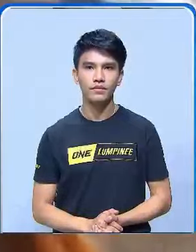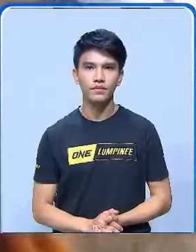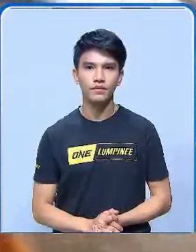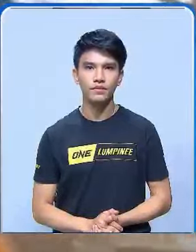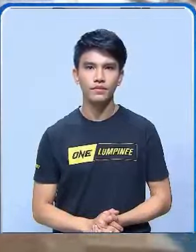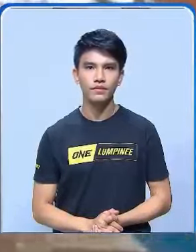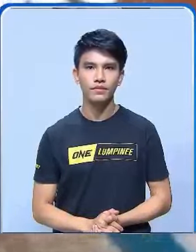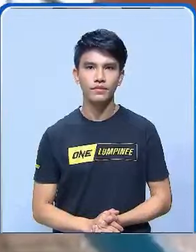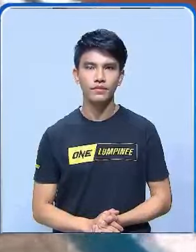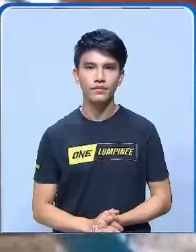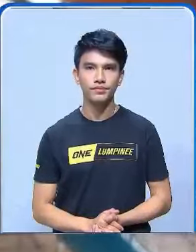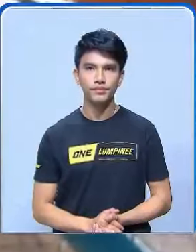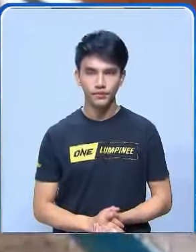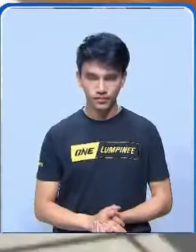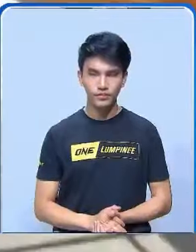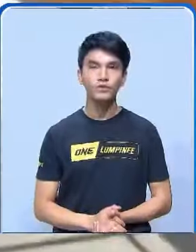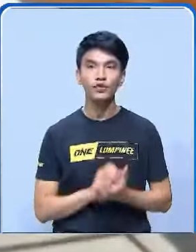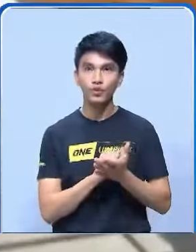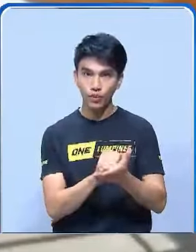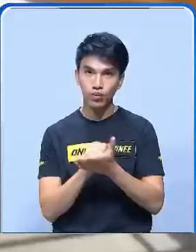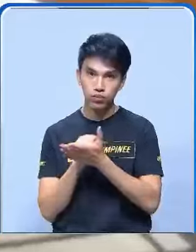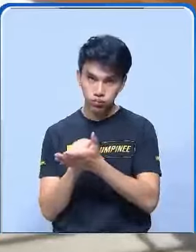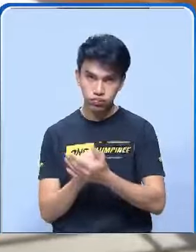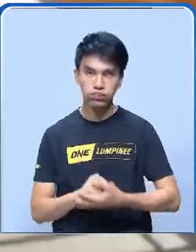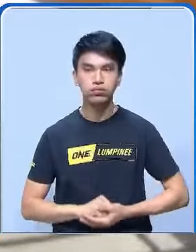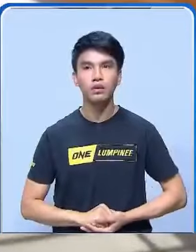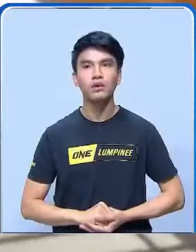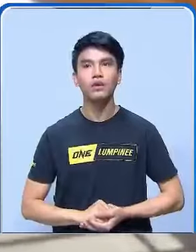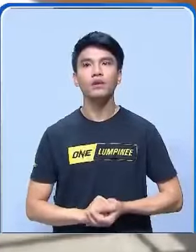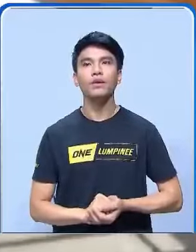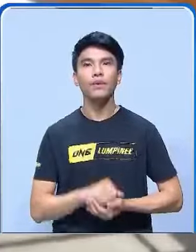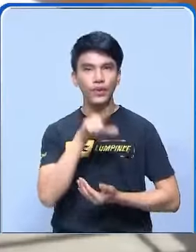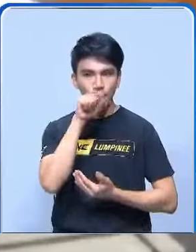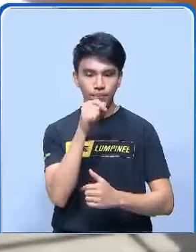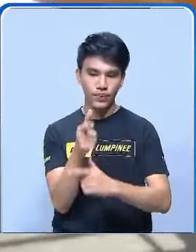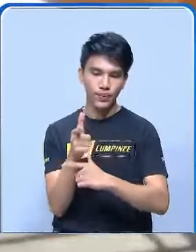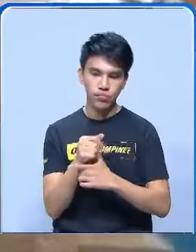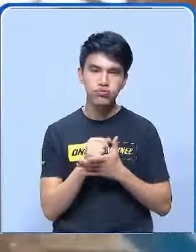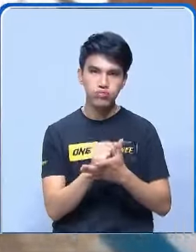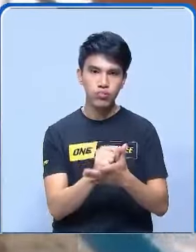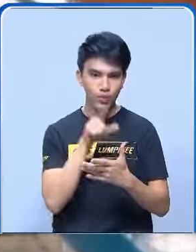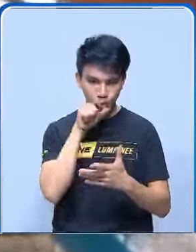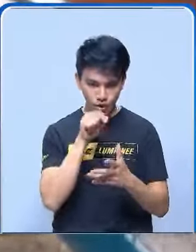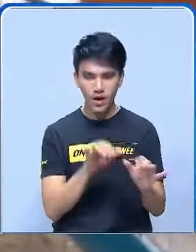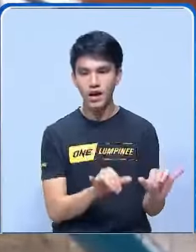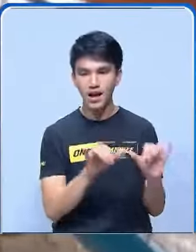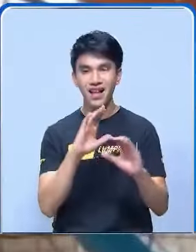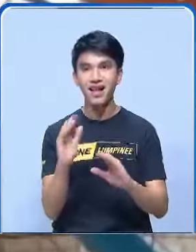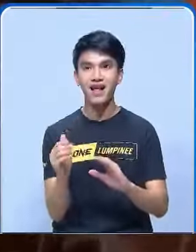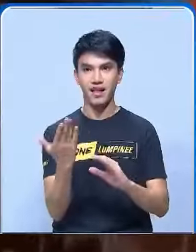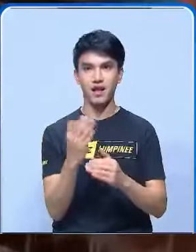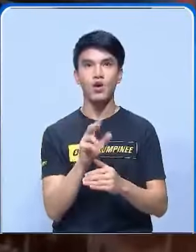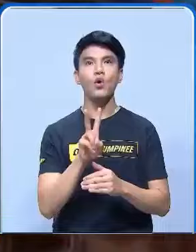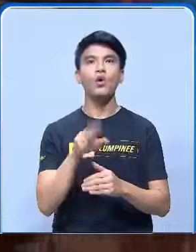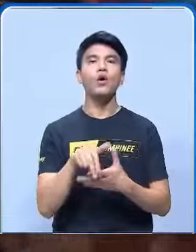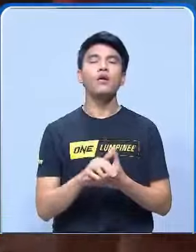โอ้เนี่ยค่ะคุณผู้ชมคะช่วยกันนะคะหน่วยกู้ภัยบางแก้วและเจ้าของฟาร์มไก่ต้องช่วยกันขนย้ายไก่พันไข่วู้ 2,000 กว่าตั